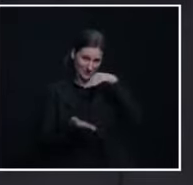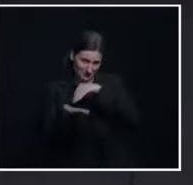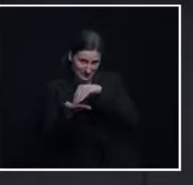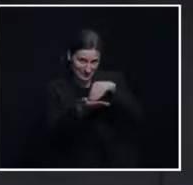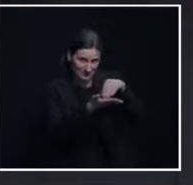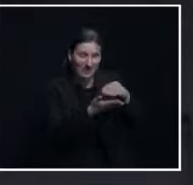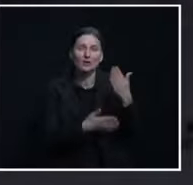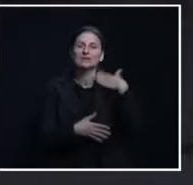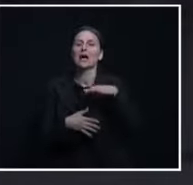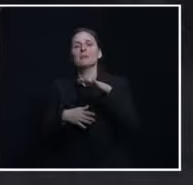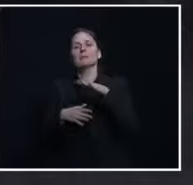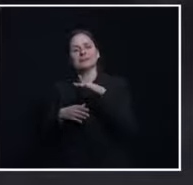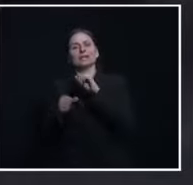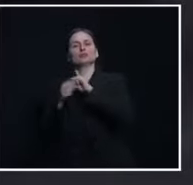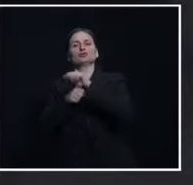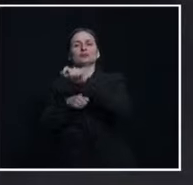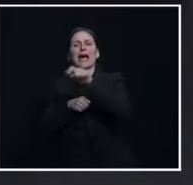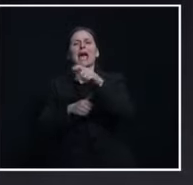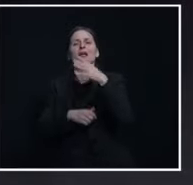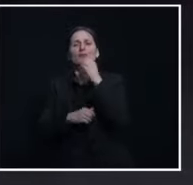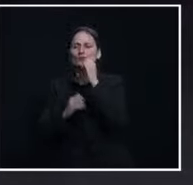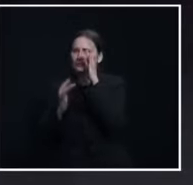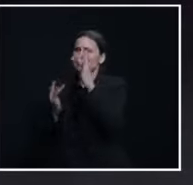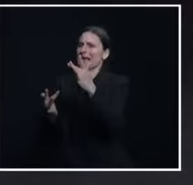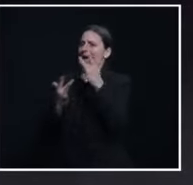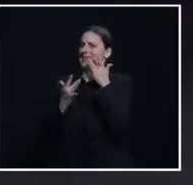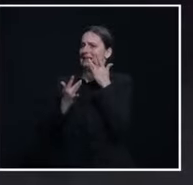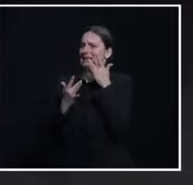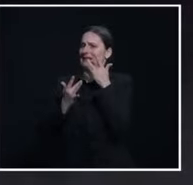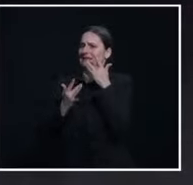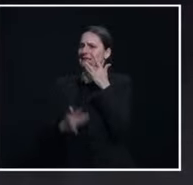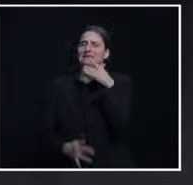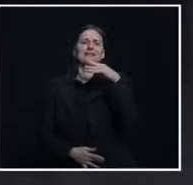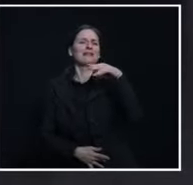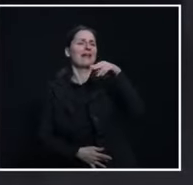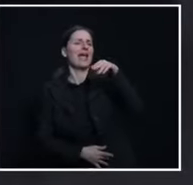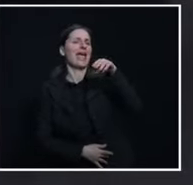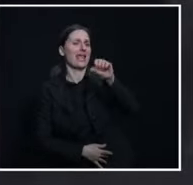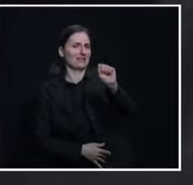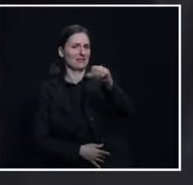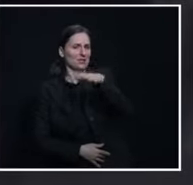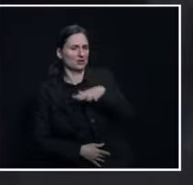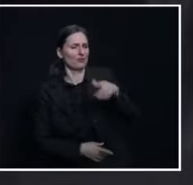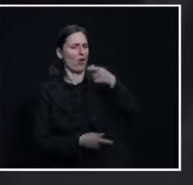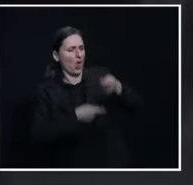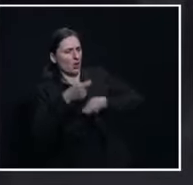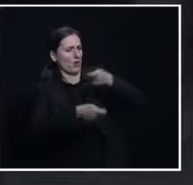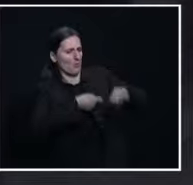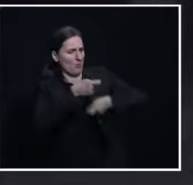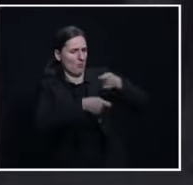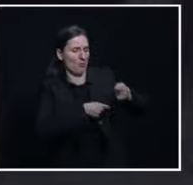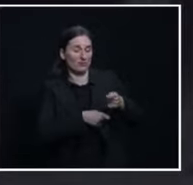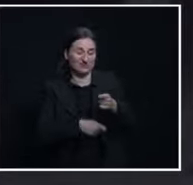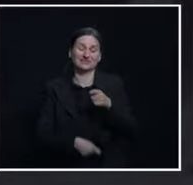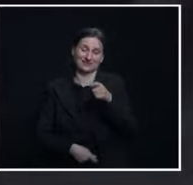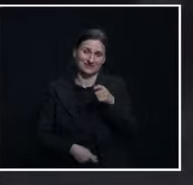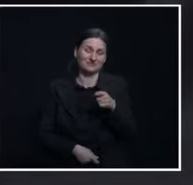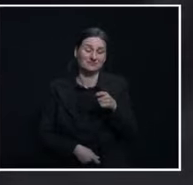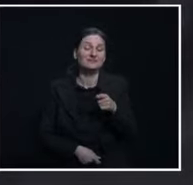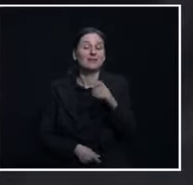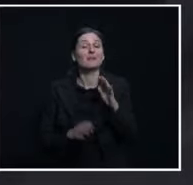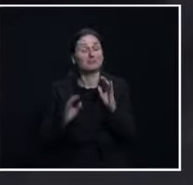Streikenden wollten endlich die offizielle Anerkennung des NS-Völkermords an den Sinti und Roma. Die Aktion hatte